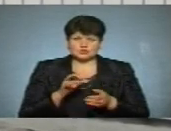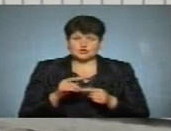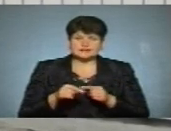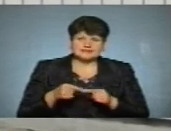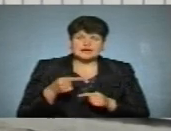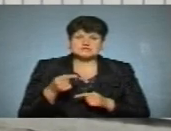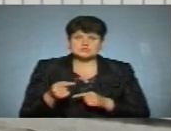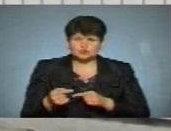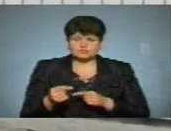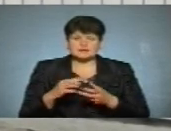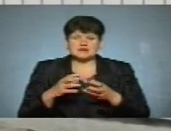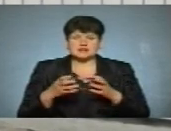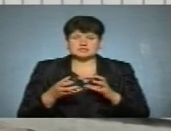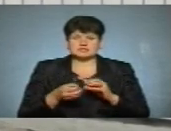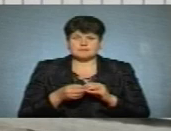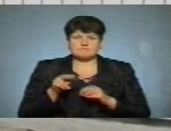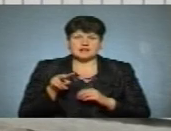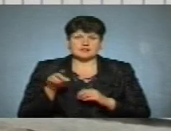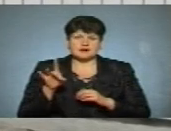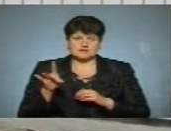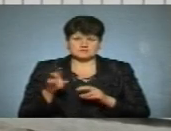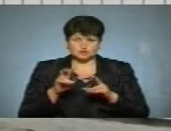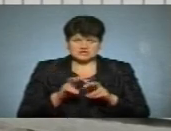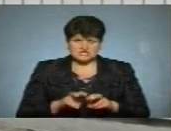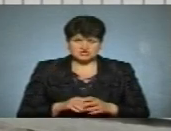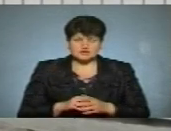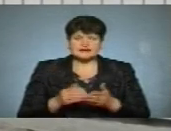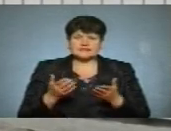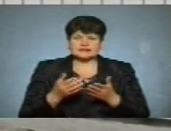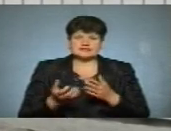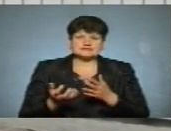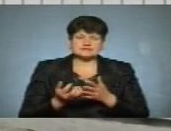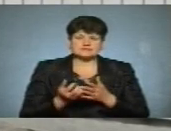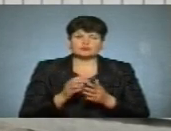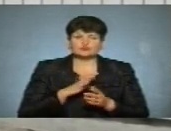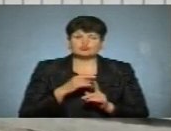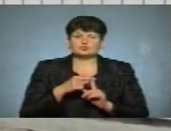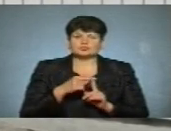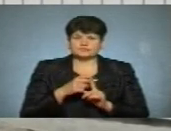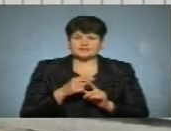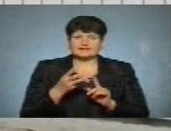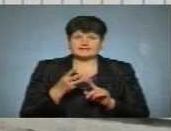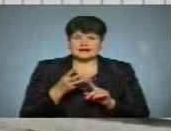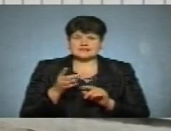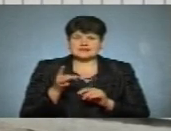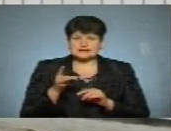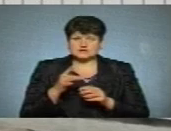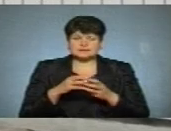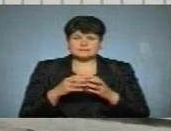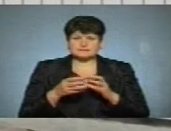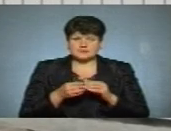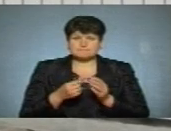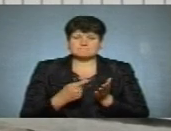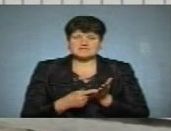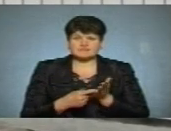наступним результатом ПЛР-дослідження, який виявився позитивним. Тобто третій результат ПЛР